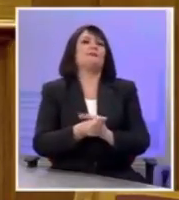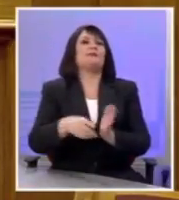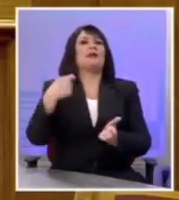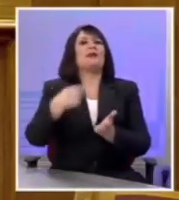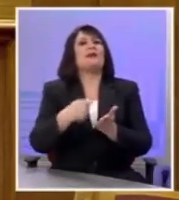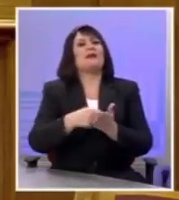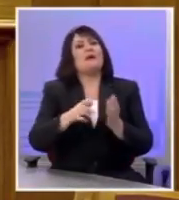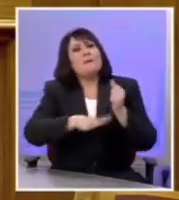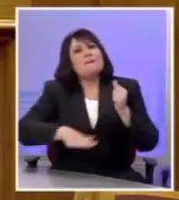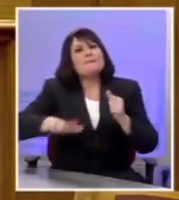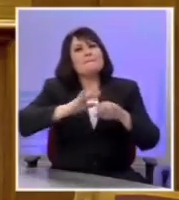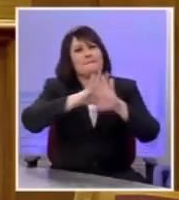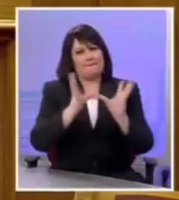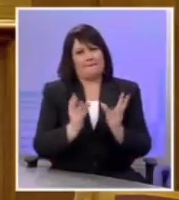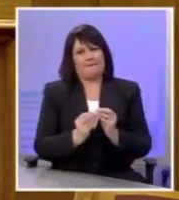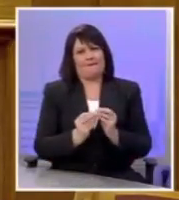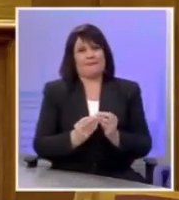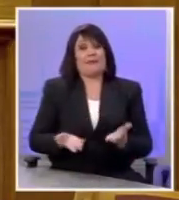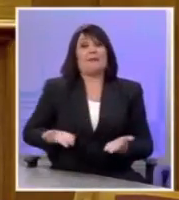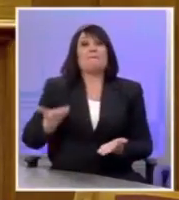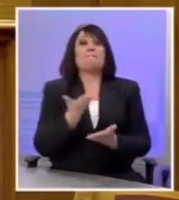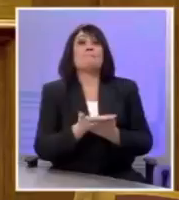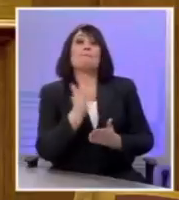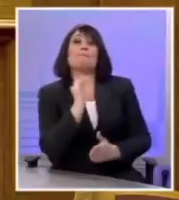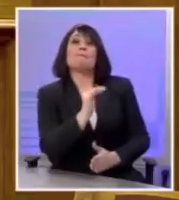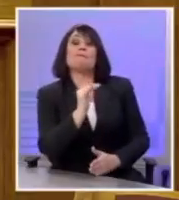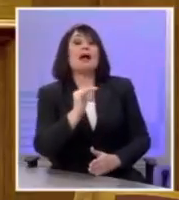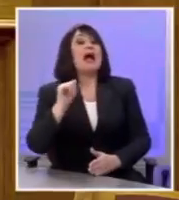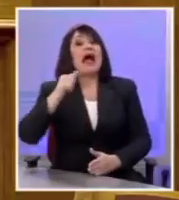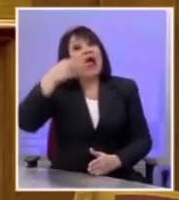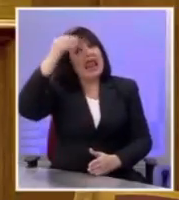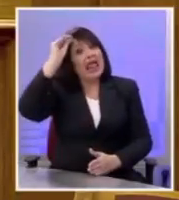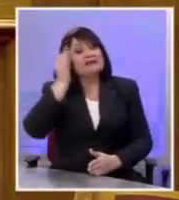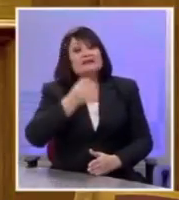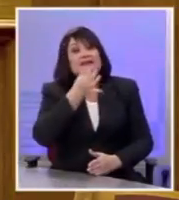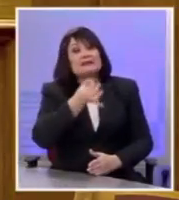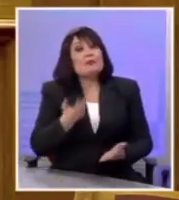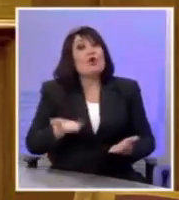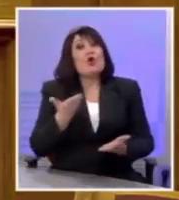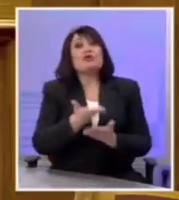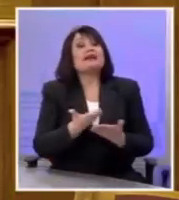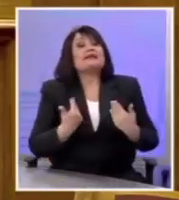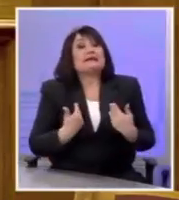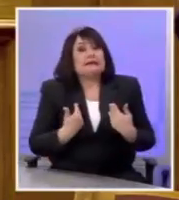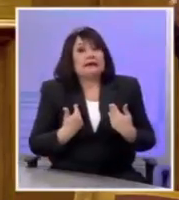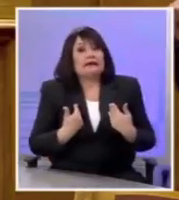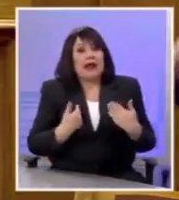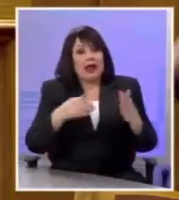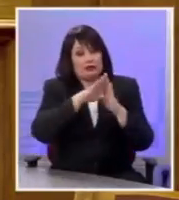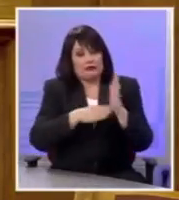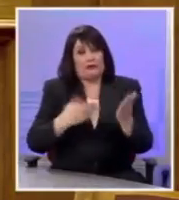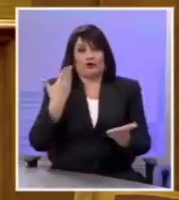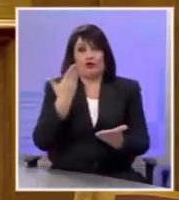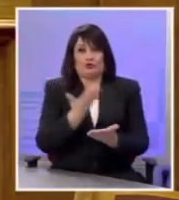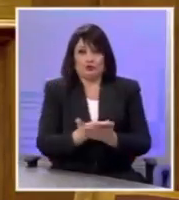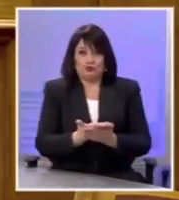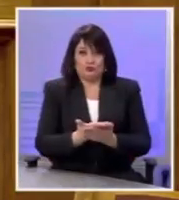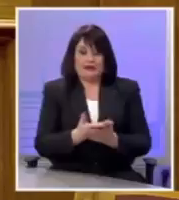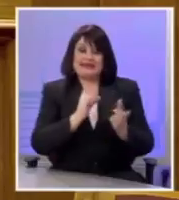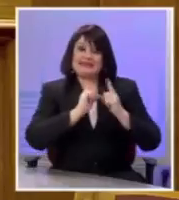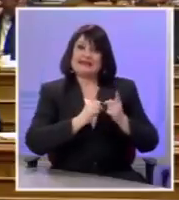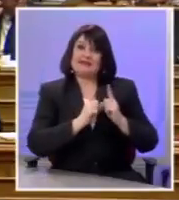φορολογικής βάσης. Η πρότασή μου, κύριε Πρωθυπουργέ Αλέξη, είναι η εξής. Όπως έχουμε προαπαιτούμενα για τη